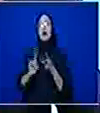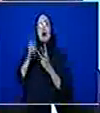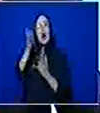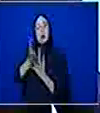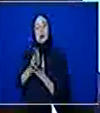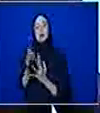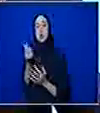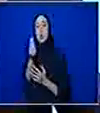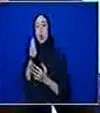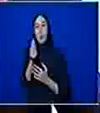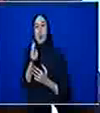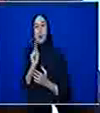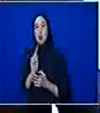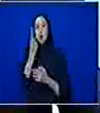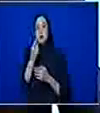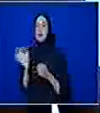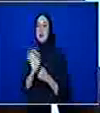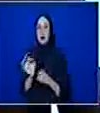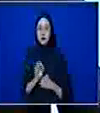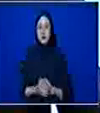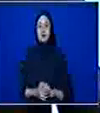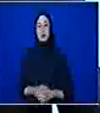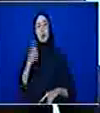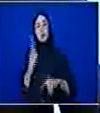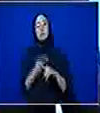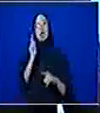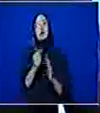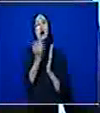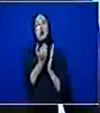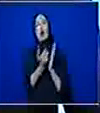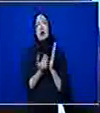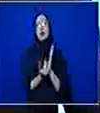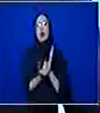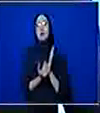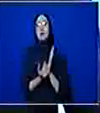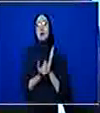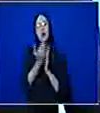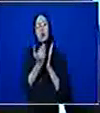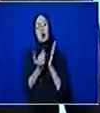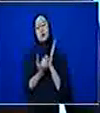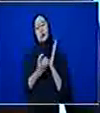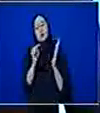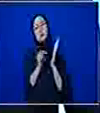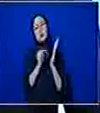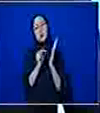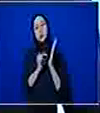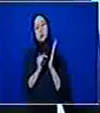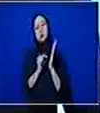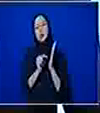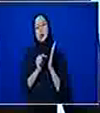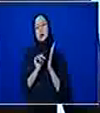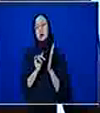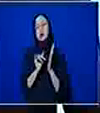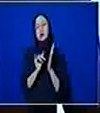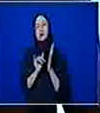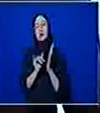modal, dan dibatasi oleh peraturan-peraturan yang sangat